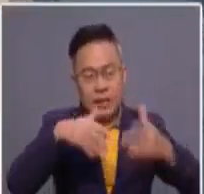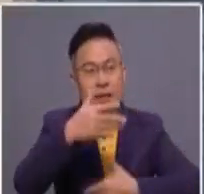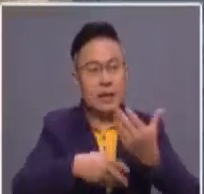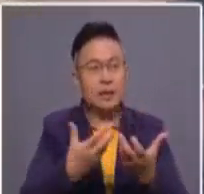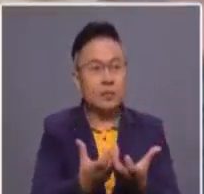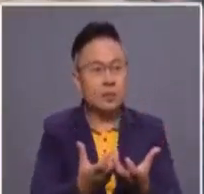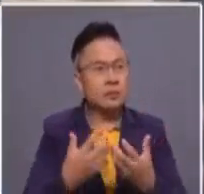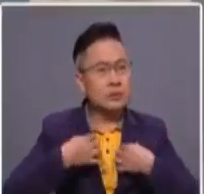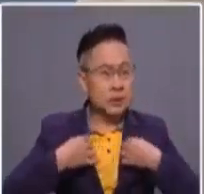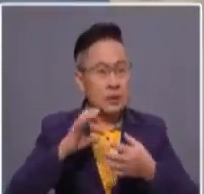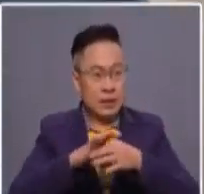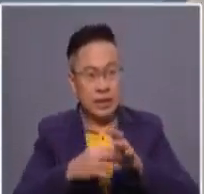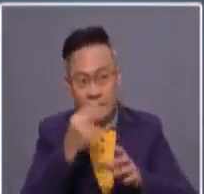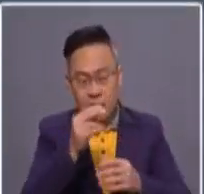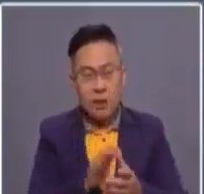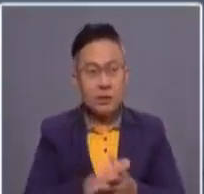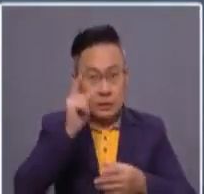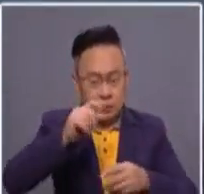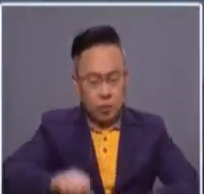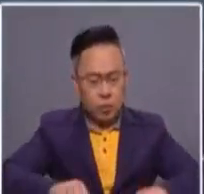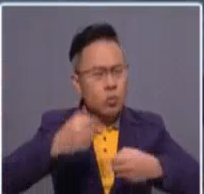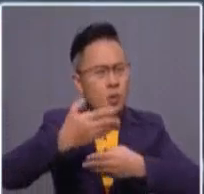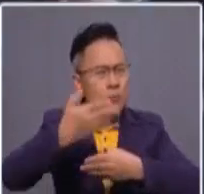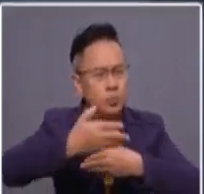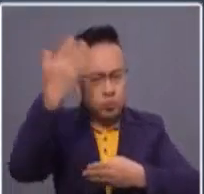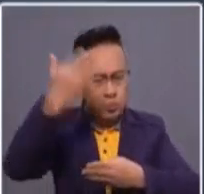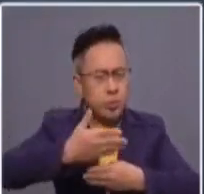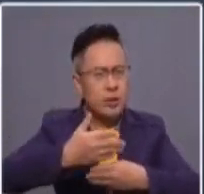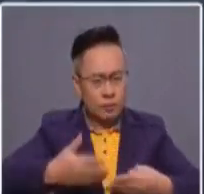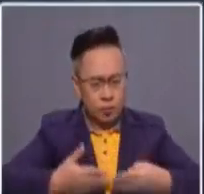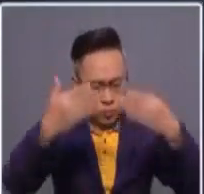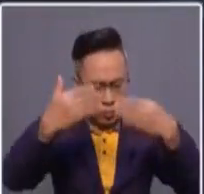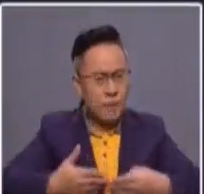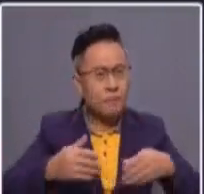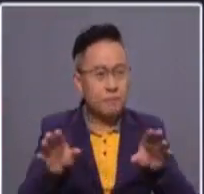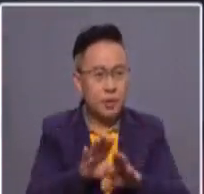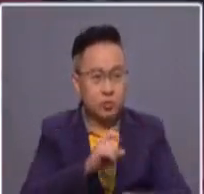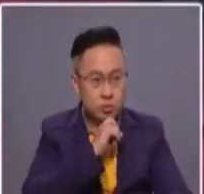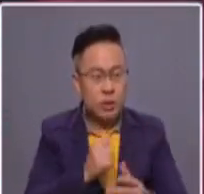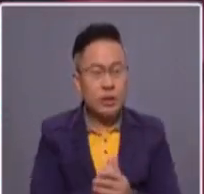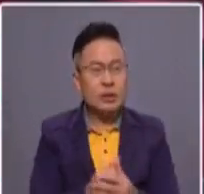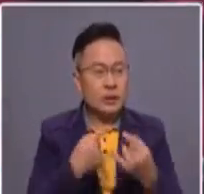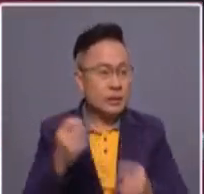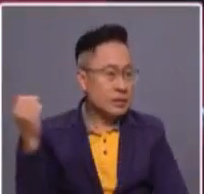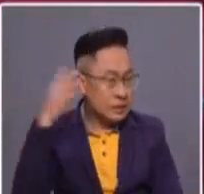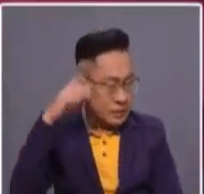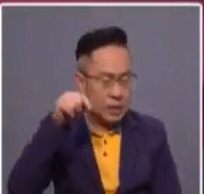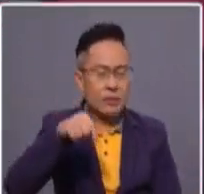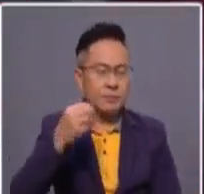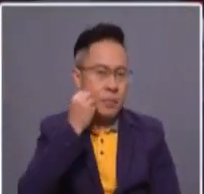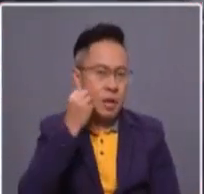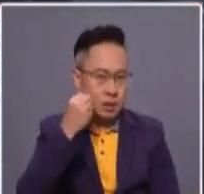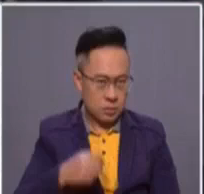ประตูเหล็กยังคงปิดอยู่ซึ่งบริเวณด้านหน้านั้นไม่พบความผิดปกตินะครับอย่างภาพที่ปรากฏแต่บริเวณด้านในก่อนหน้